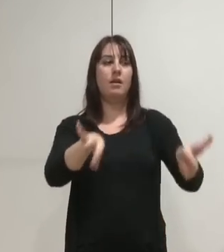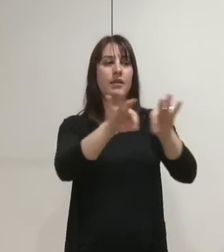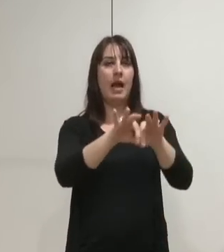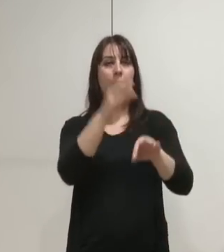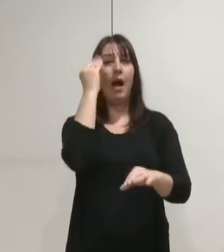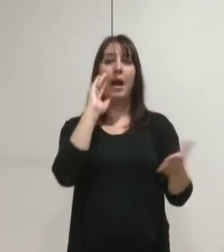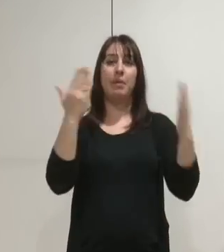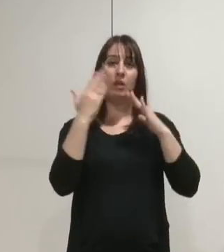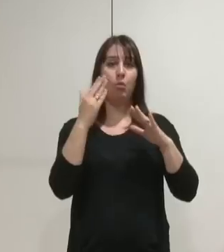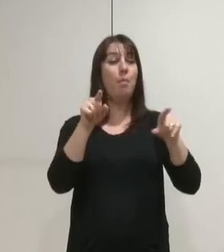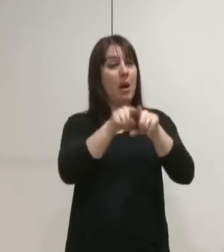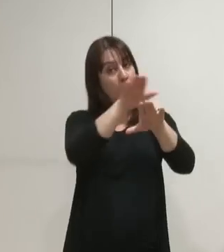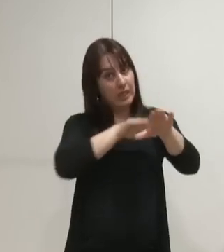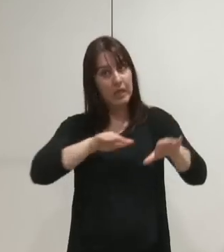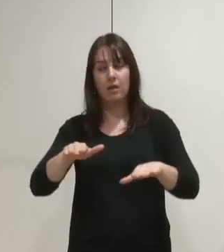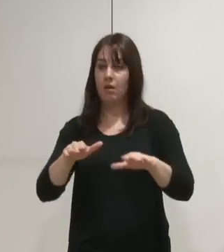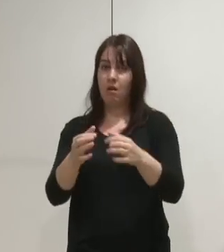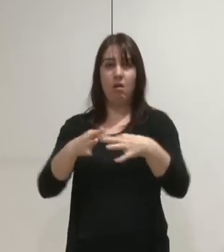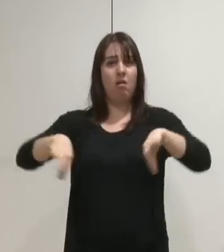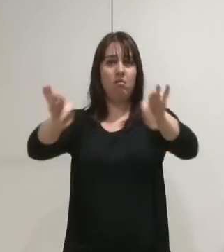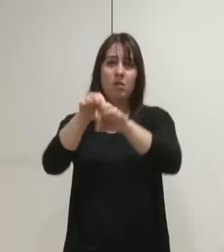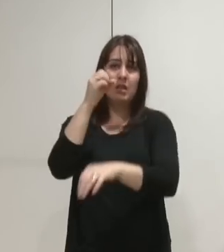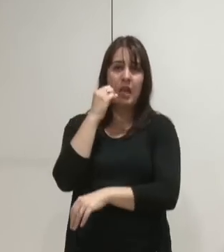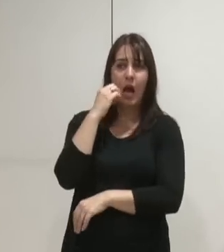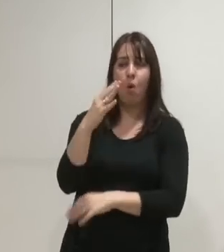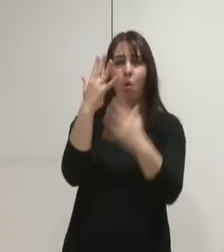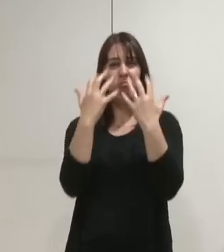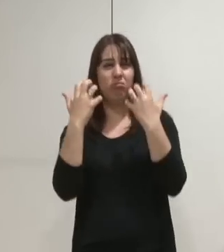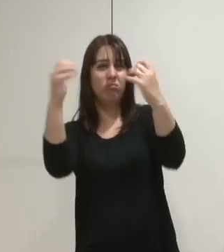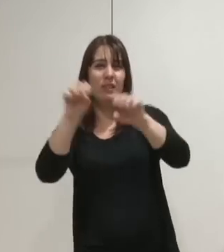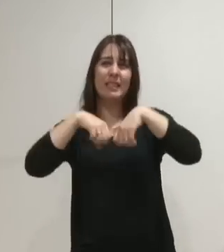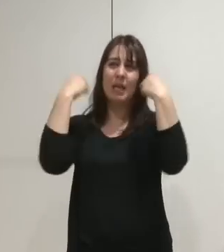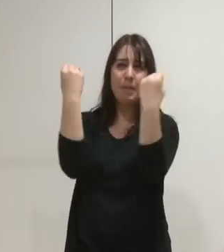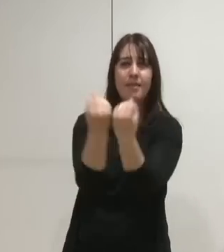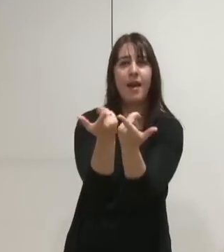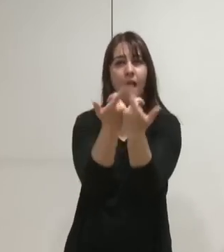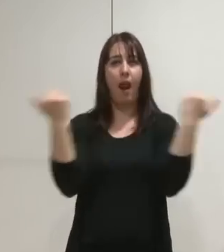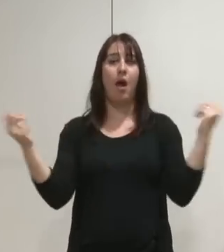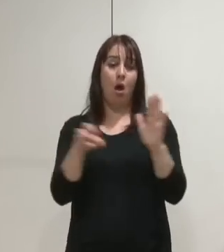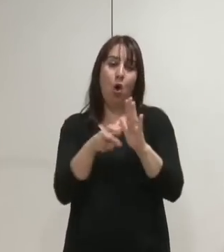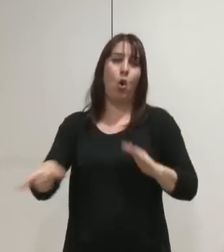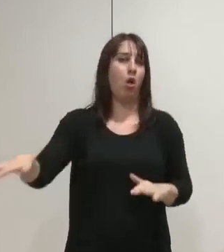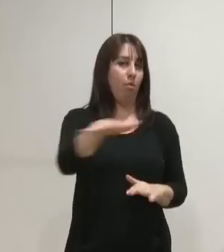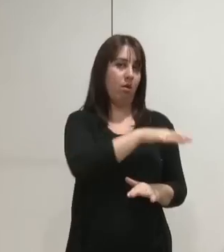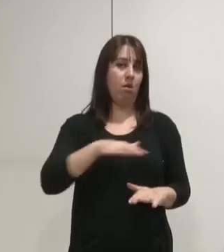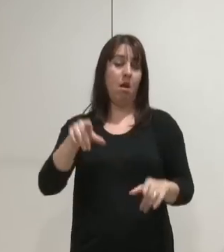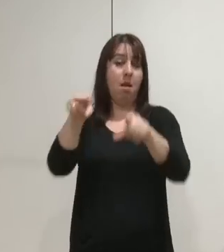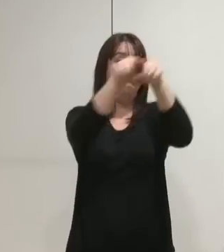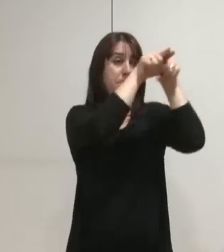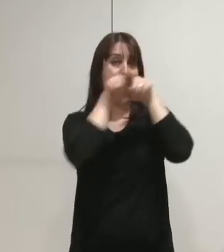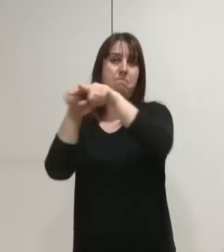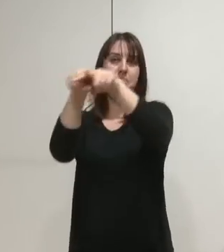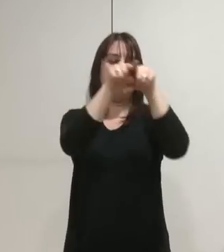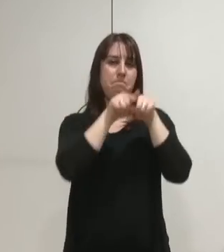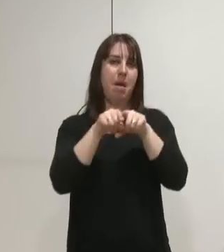lieux qui accueillent des salons des congrès et des séminaires sur cette agglomération